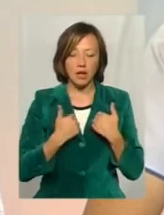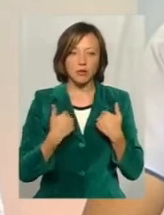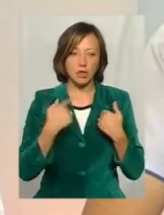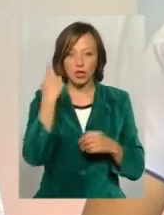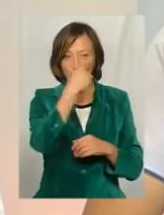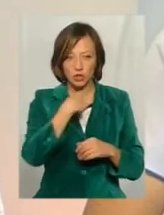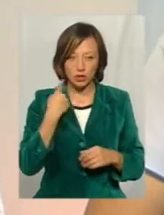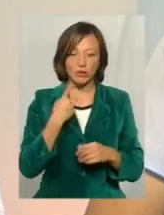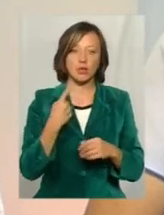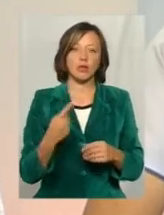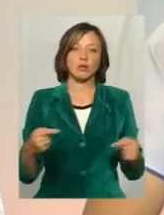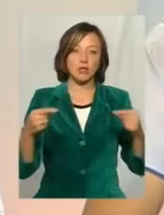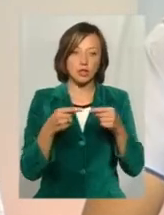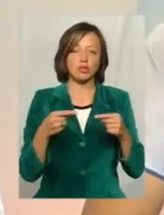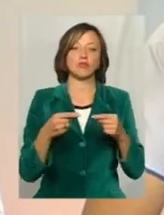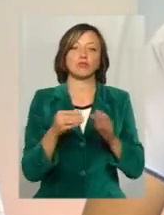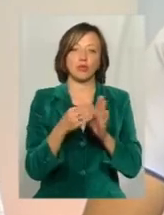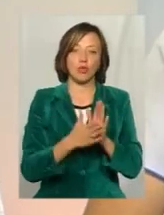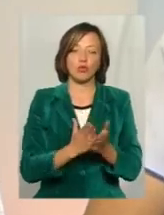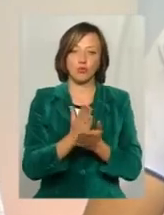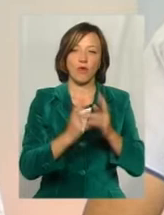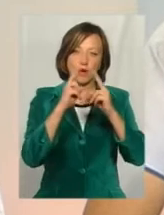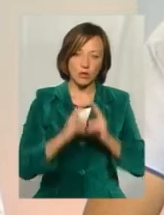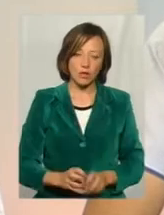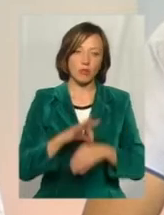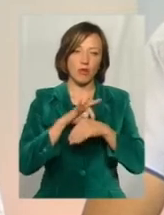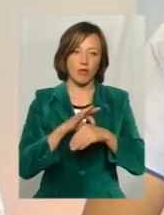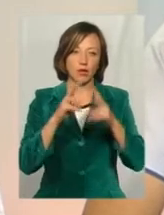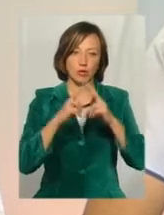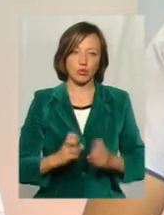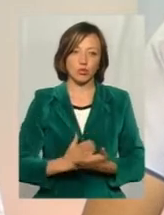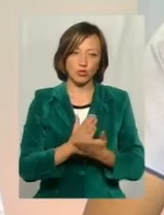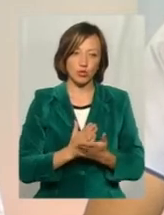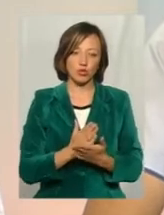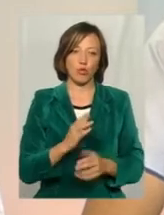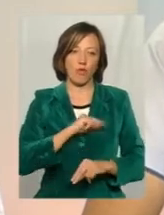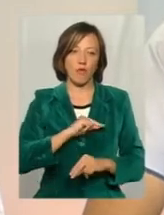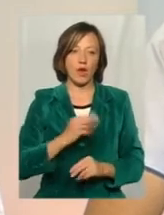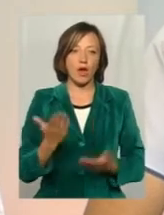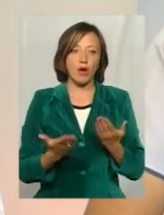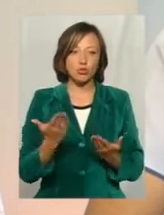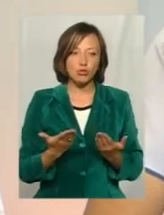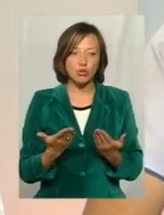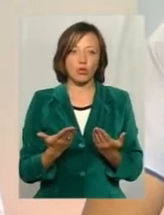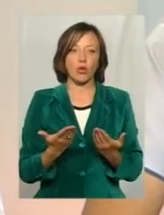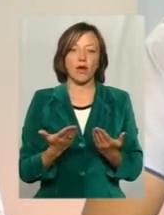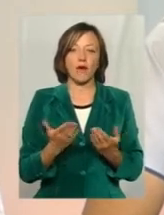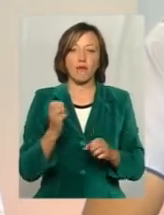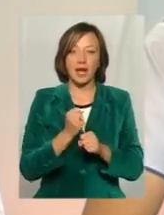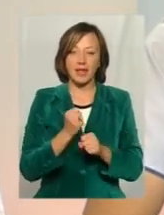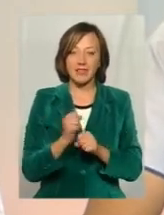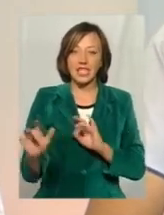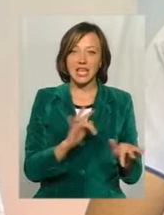мене, ми призначимо службове розслідування, проведемо службове розслідування, і якщо в діях інспектора